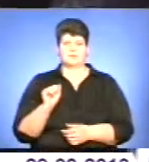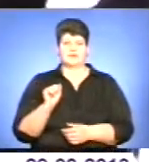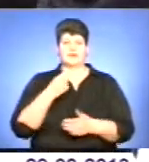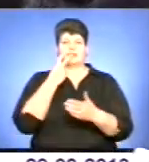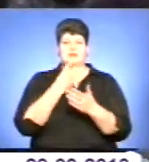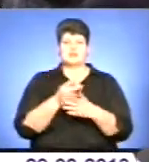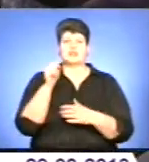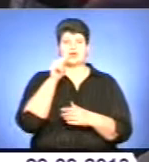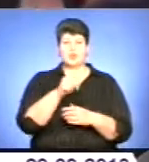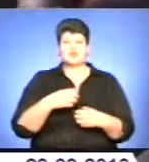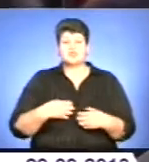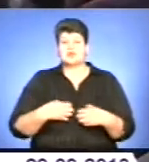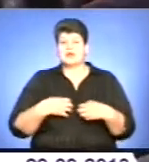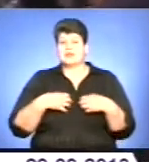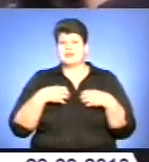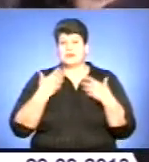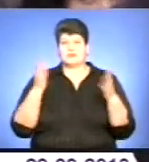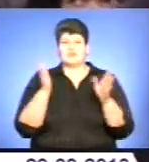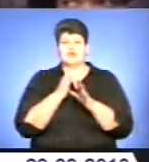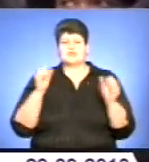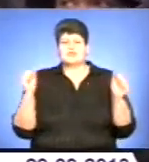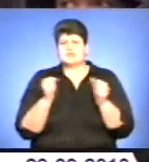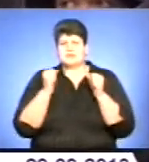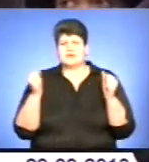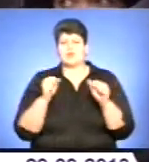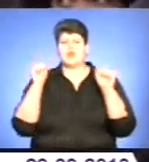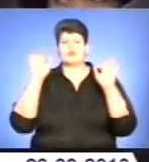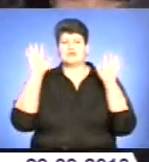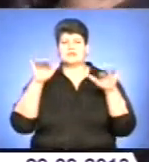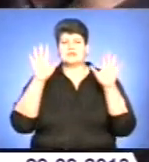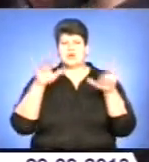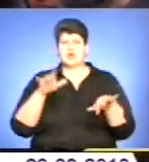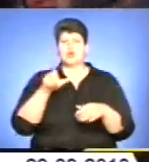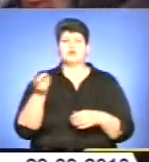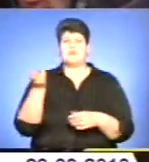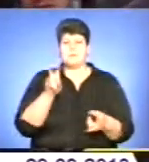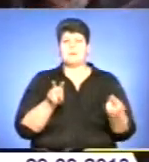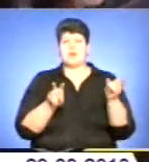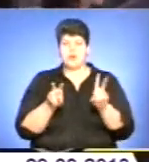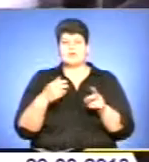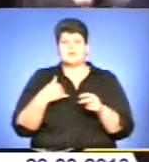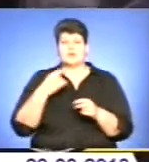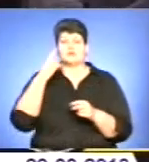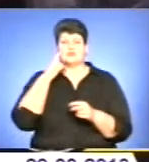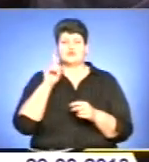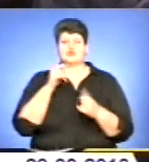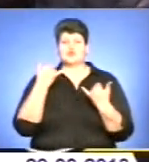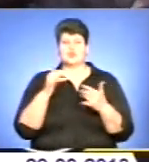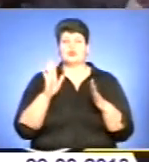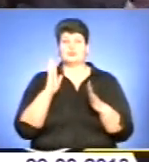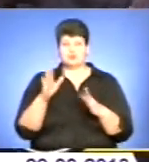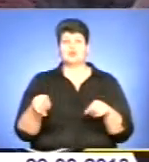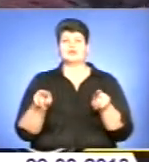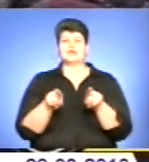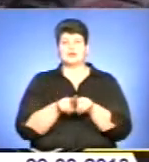таку жахливу погоду, зимно, холодно, сніг, але люди йдуть, люди приходять. І ми сподіваємось, що сьогодні буде також